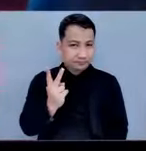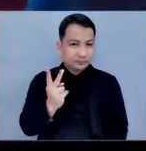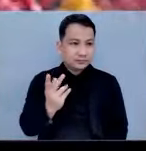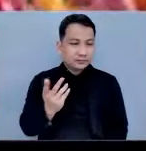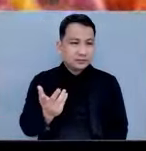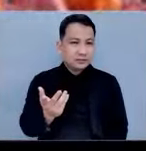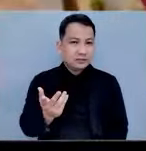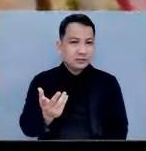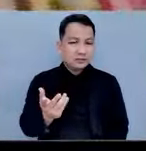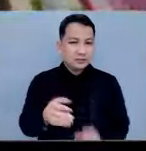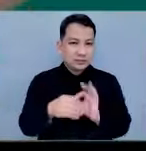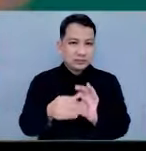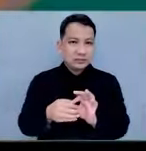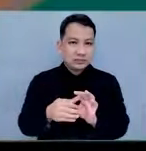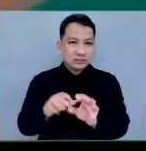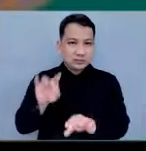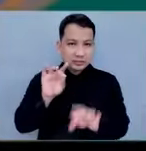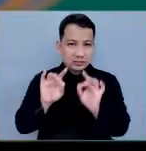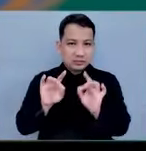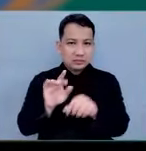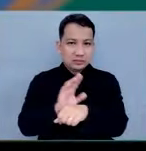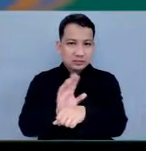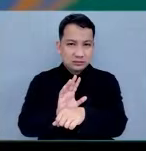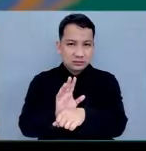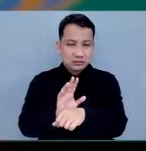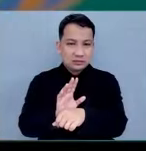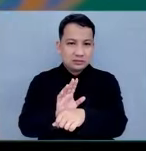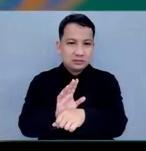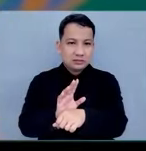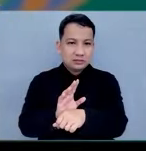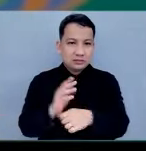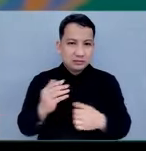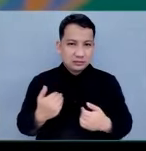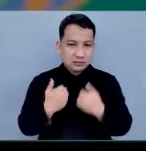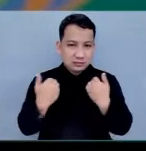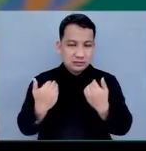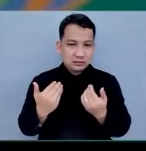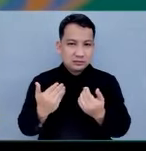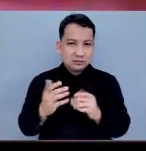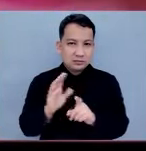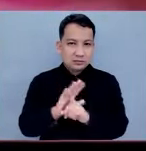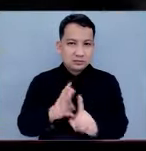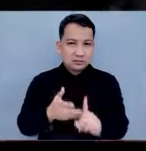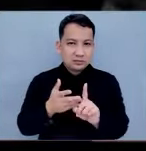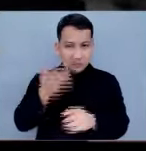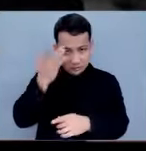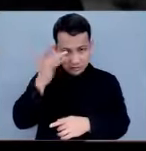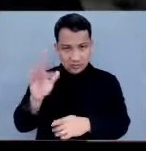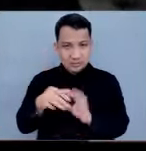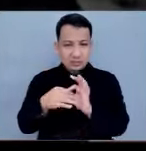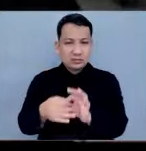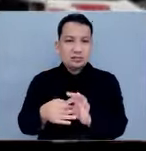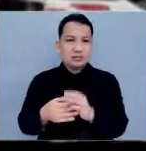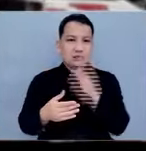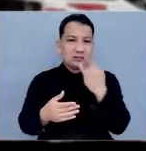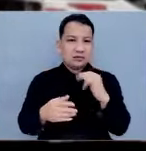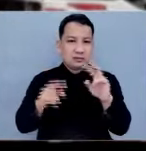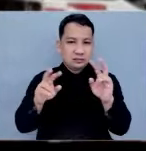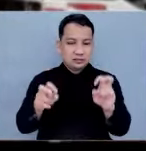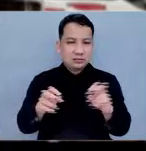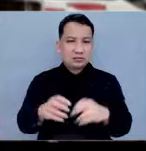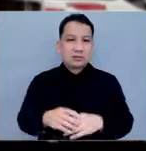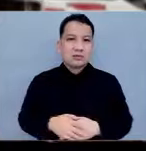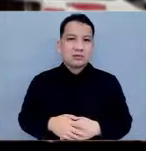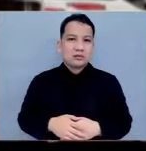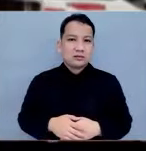na nominate ang film director nilang si Greta Gerwig dahil sa ipinamalas itong galing. Sa kabila ng issues, great year daw